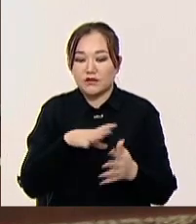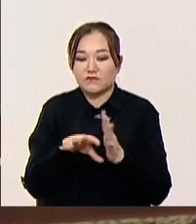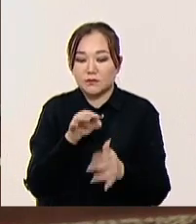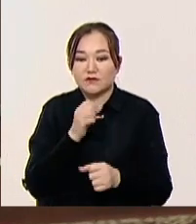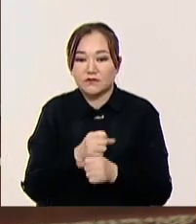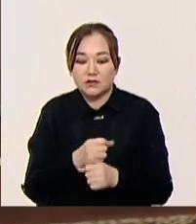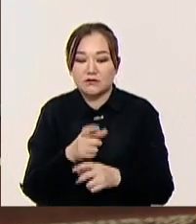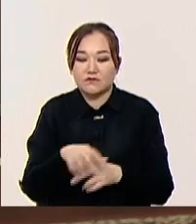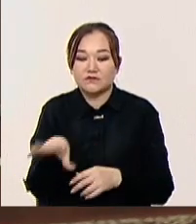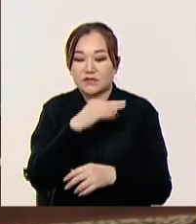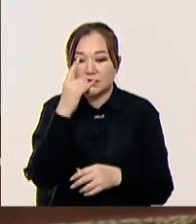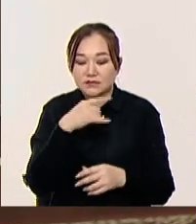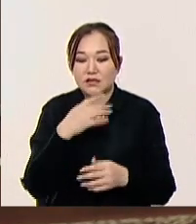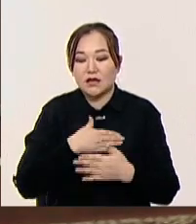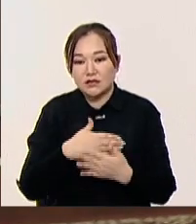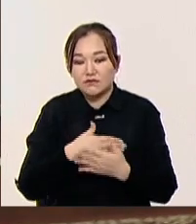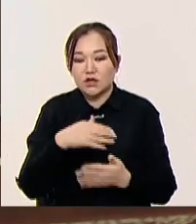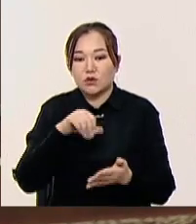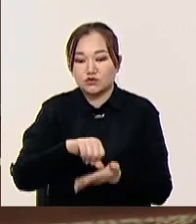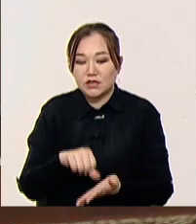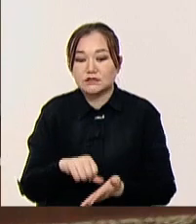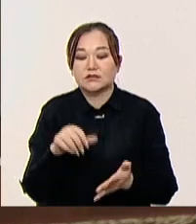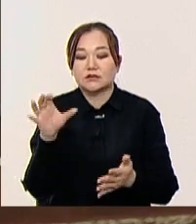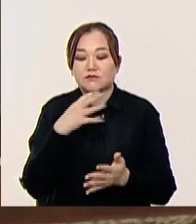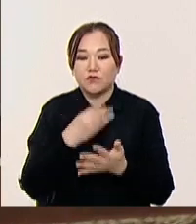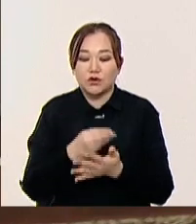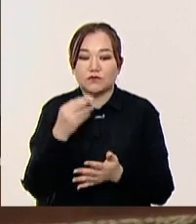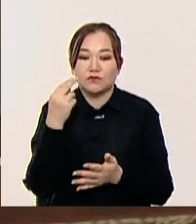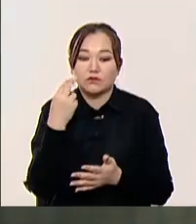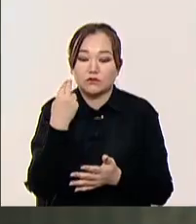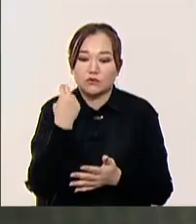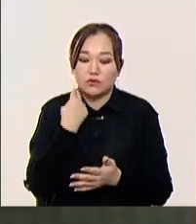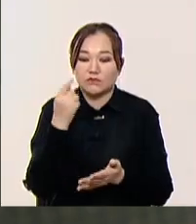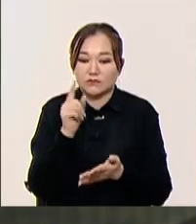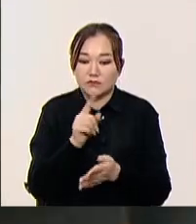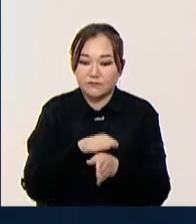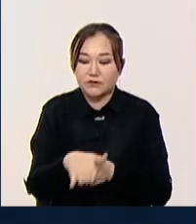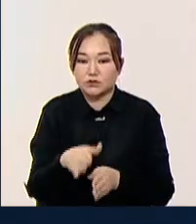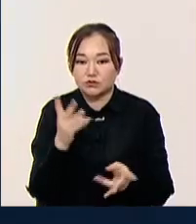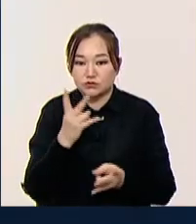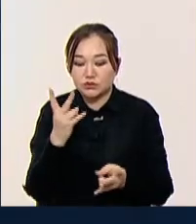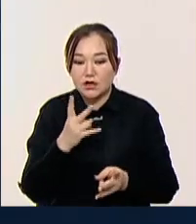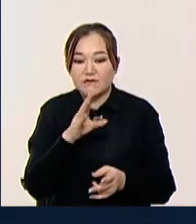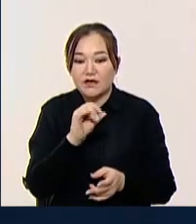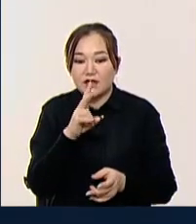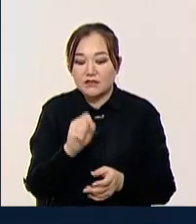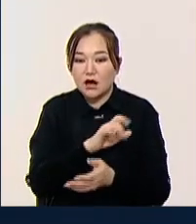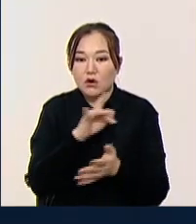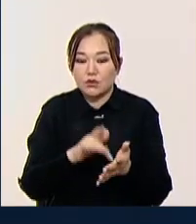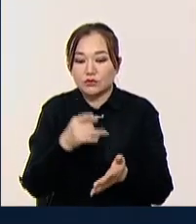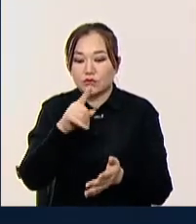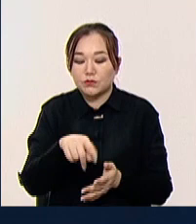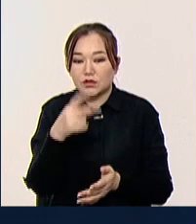қазақстандықтарды осы сайлауға белсенді қатысып, өзінің азаматтық борышын өтесе деймін. Вена қаласында орналасқан